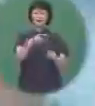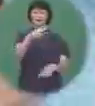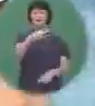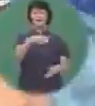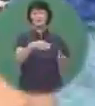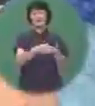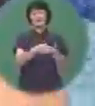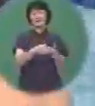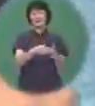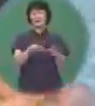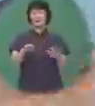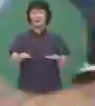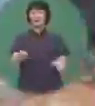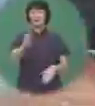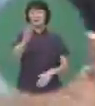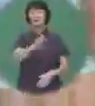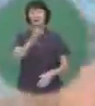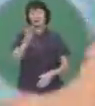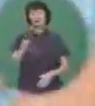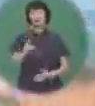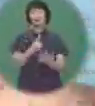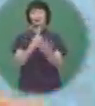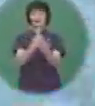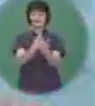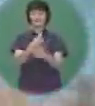年生までの30人が参加しました。